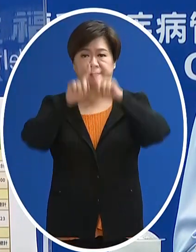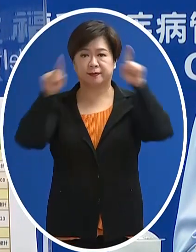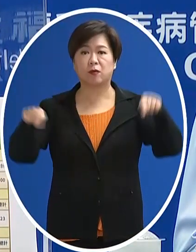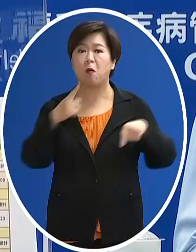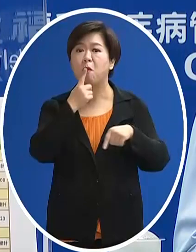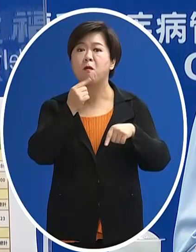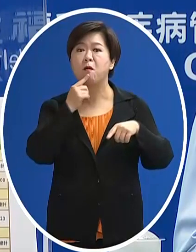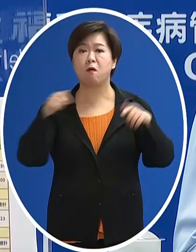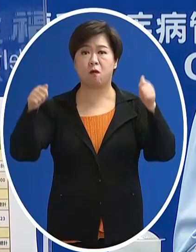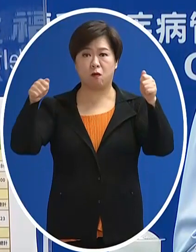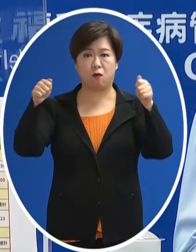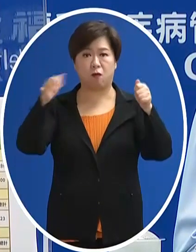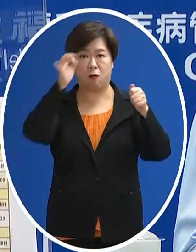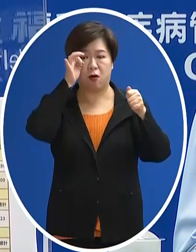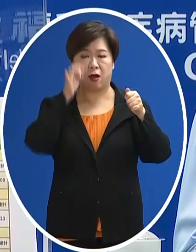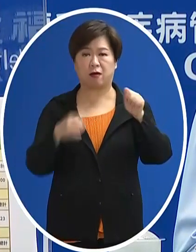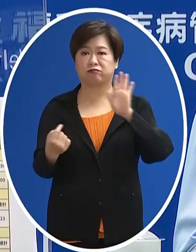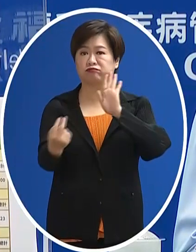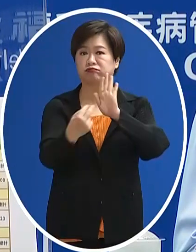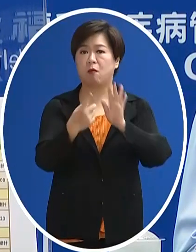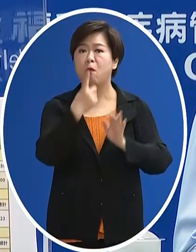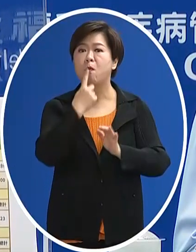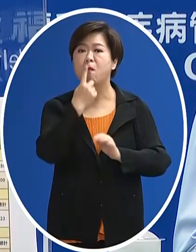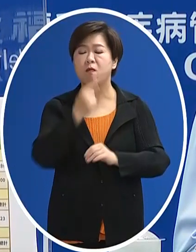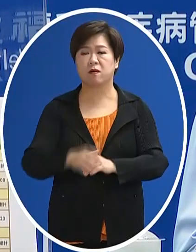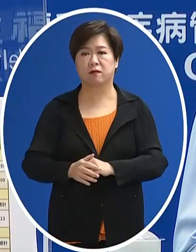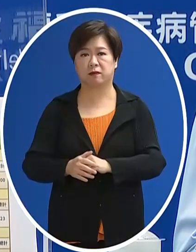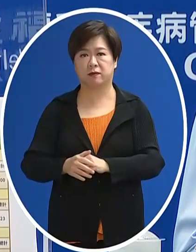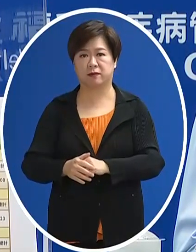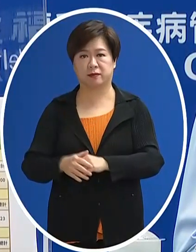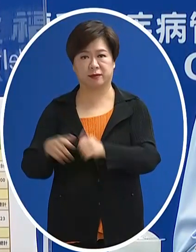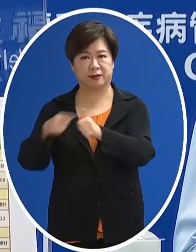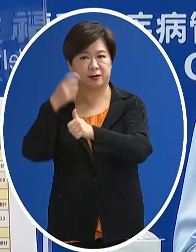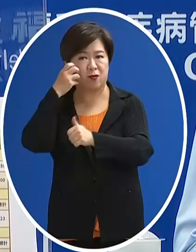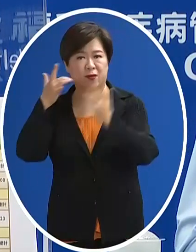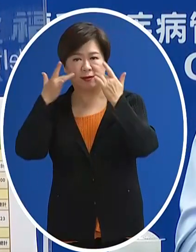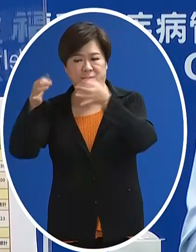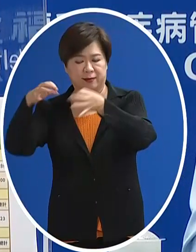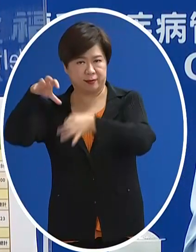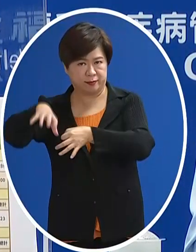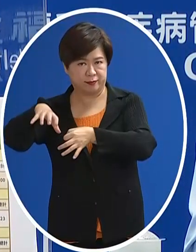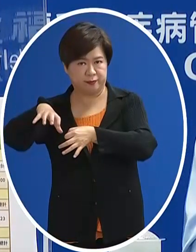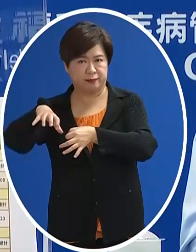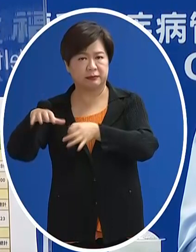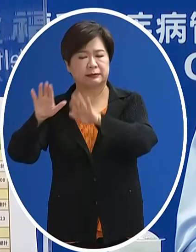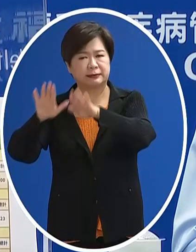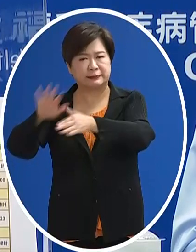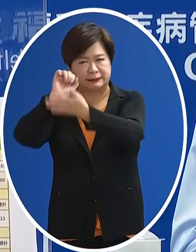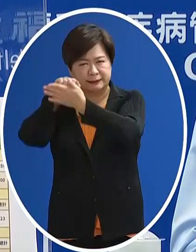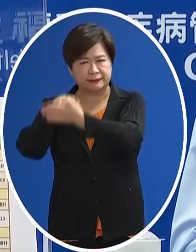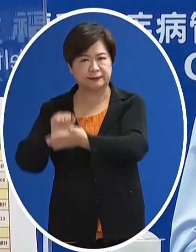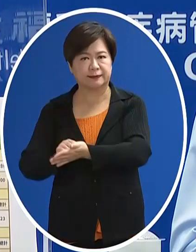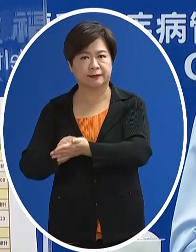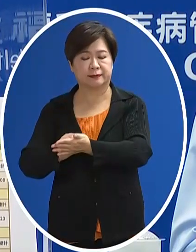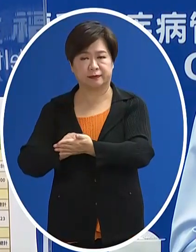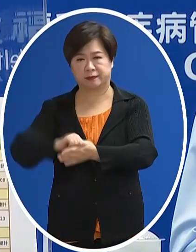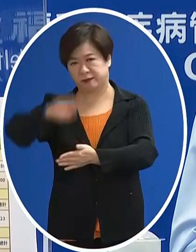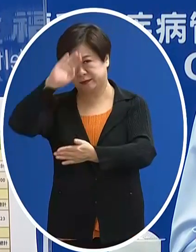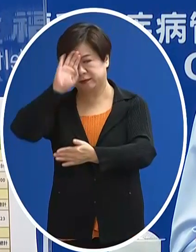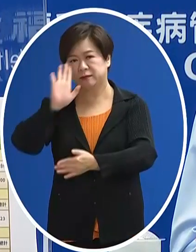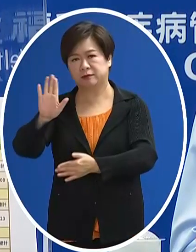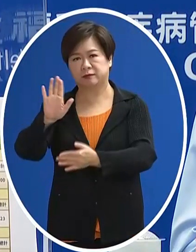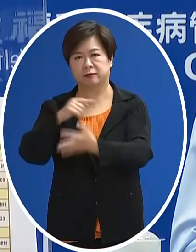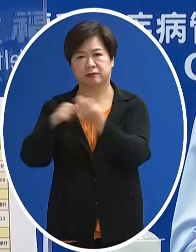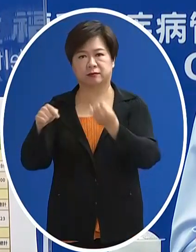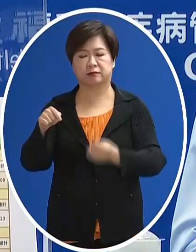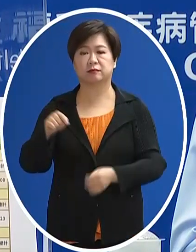为主，橙红色的为主，所以第一市场它现在到目前为止它总共的确诊的案例数